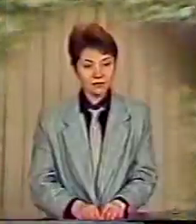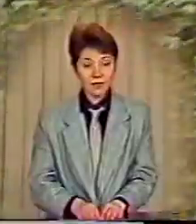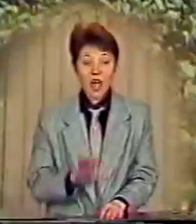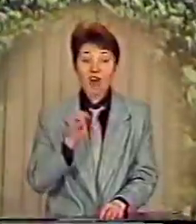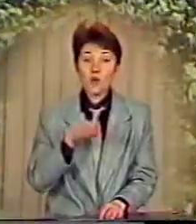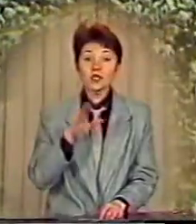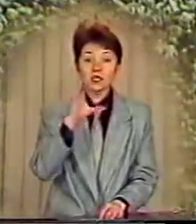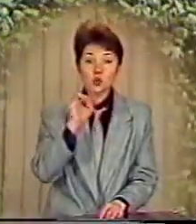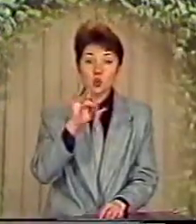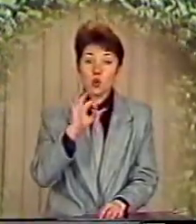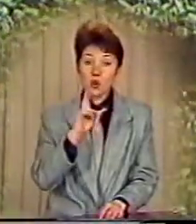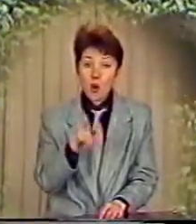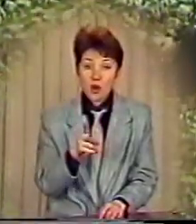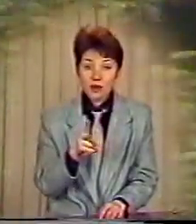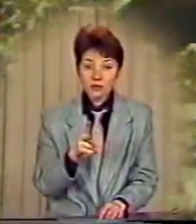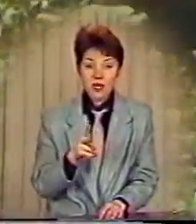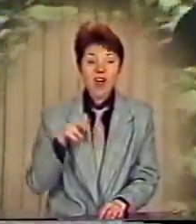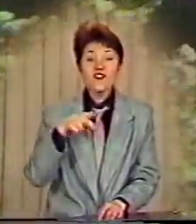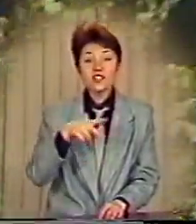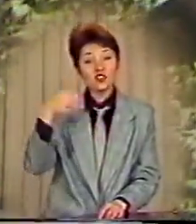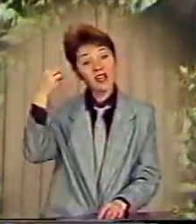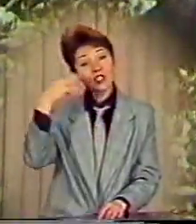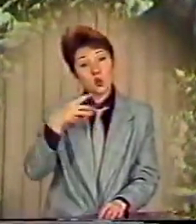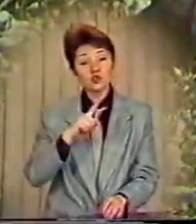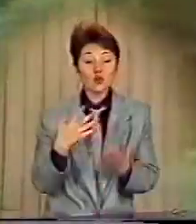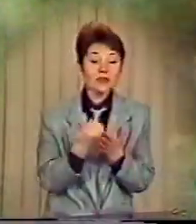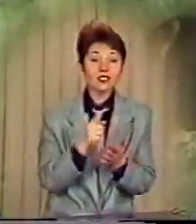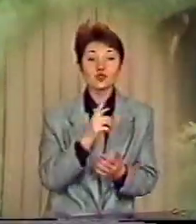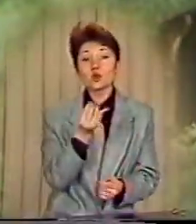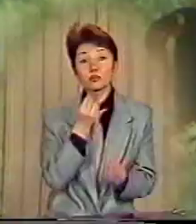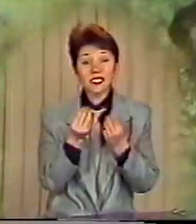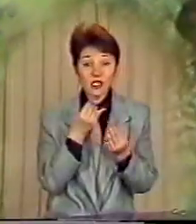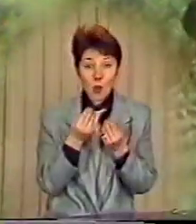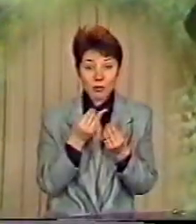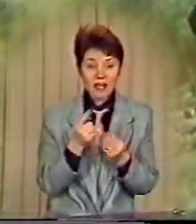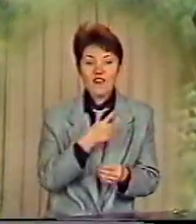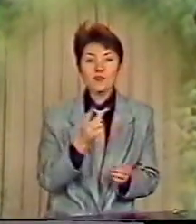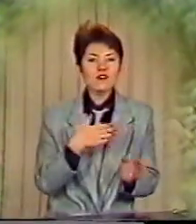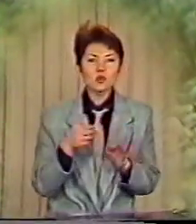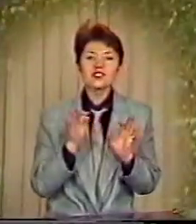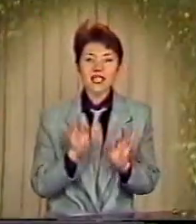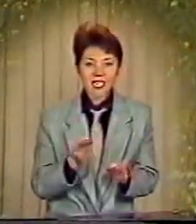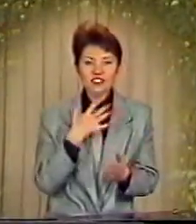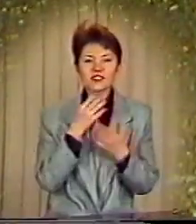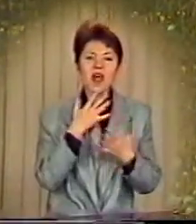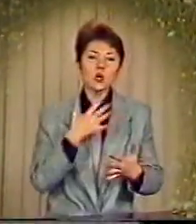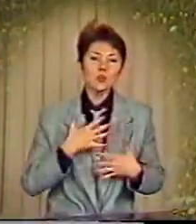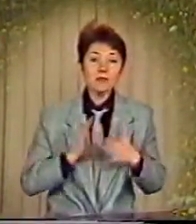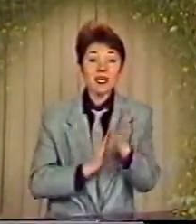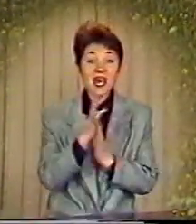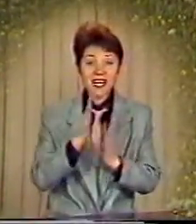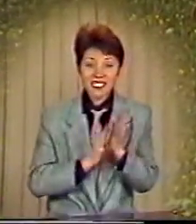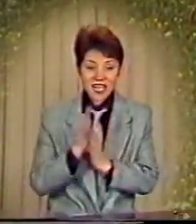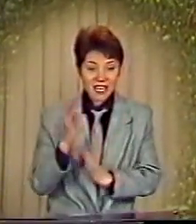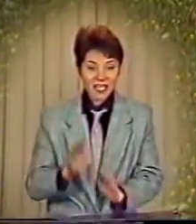А вот и сурки Менсбира вышли на солнышко, чтобы найти что-нибудь съедобное. В первую очередь, конечно, свои любимые растения.